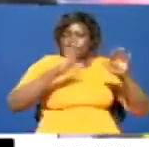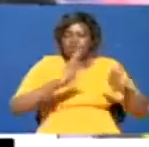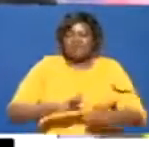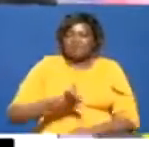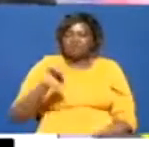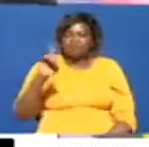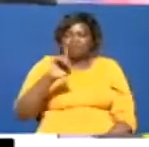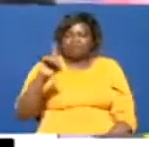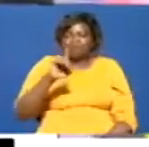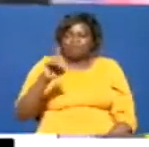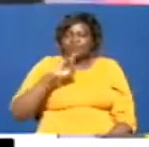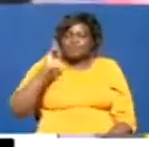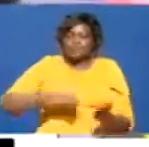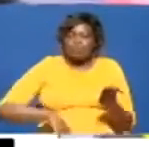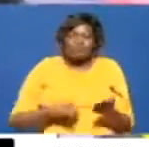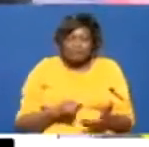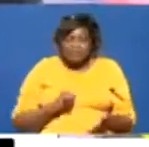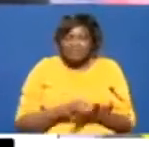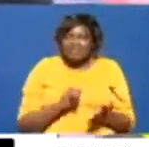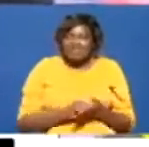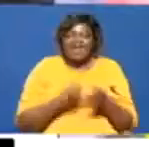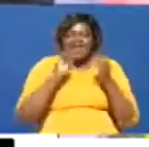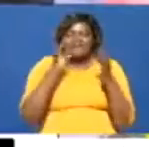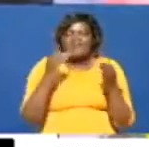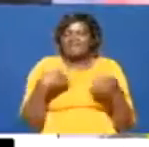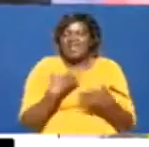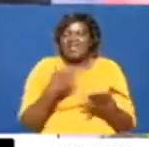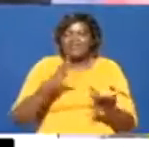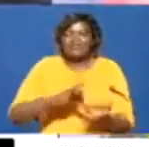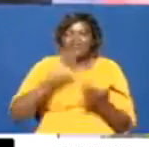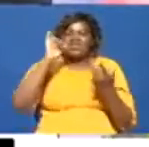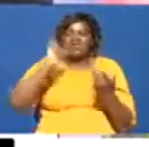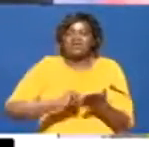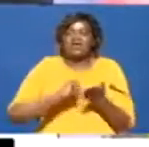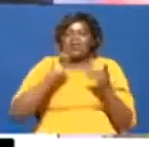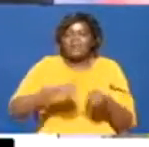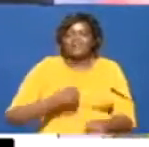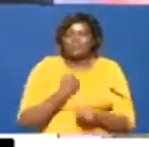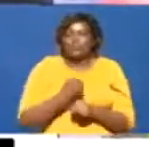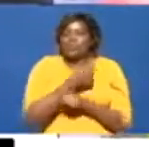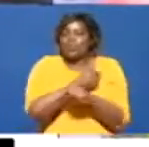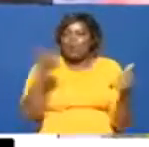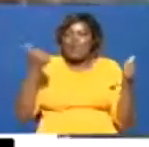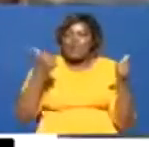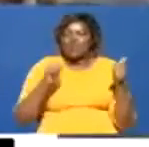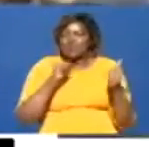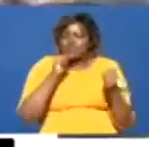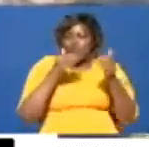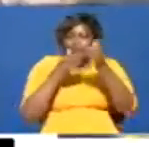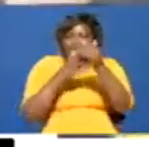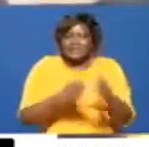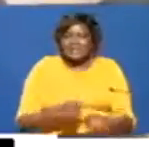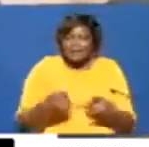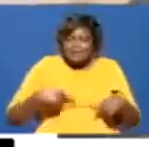Gentlemen, mimi ninasema if there is one priority we must get it right, ni kwamba sio viongozi, ni